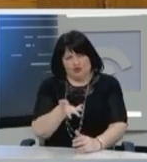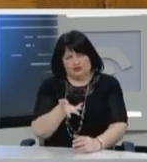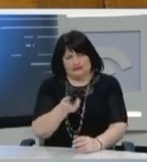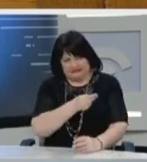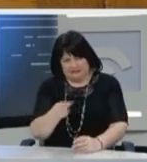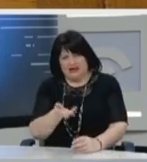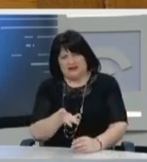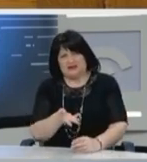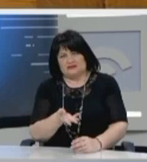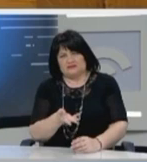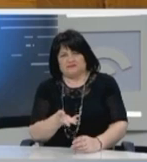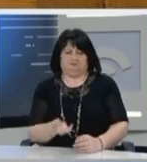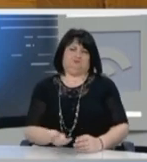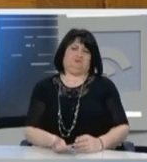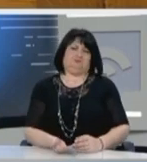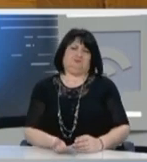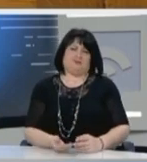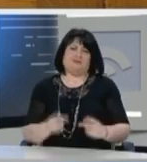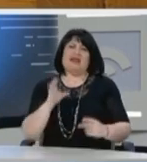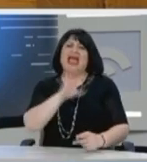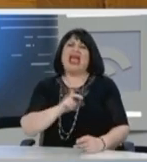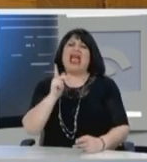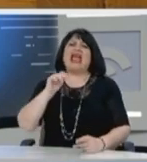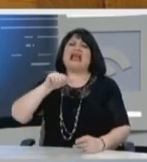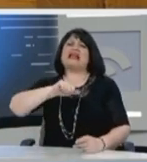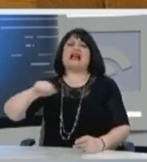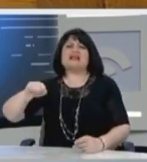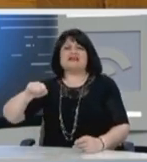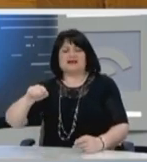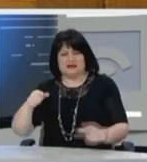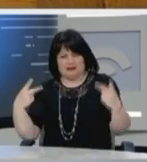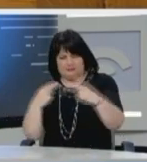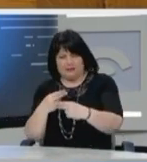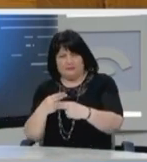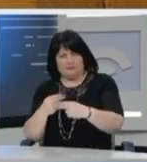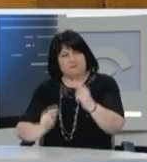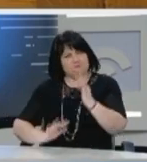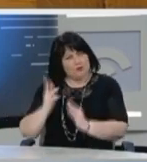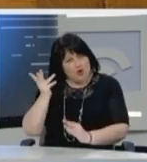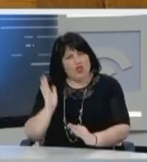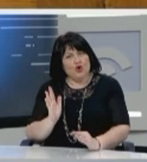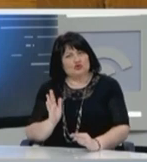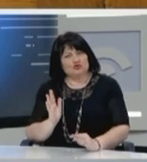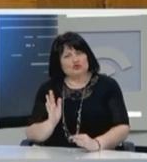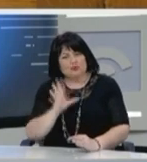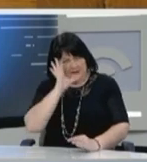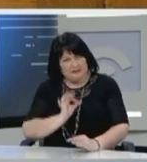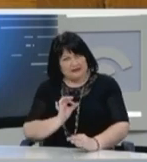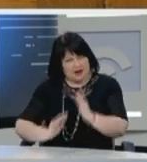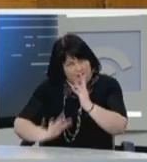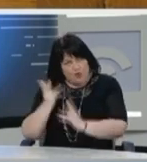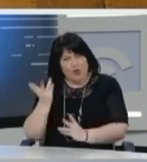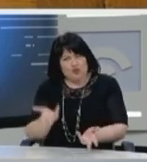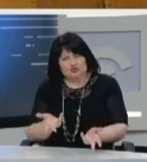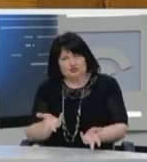πρόοδος αυτό. Το ότι κόψαμε το ΕΚΑΣ, είναι και αυτό πρόοδος. Είναι στα αλήθεια